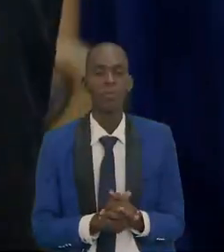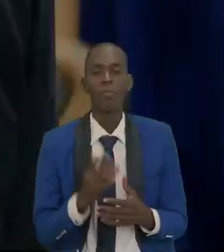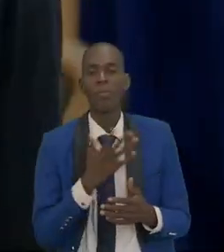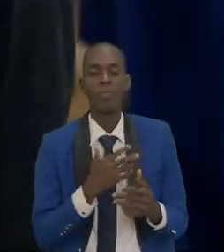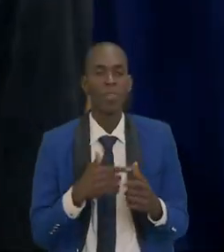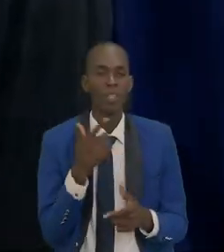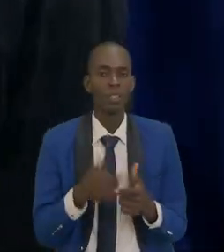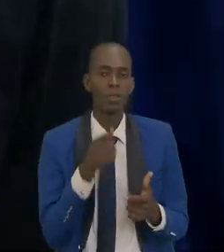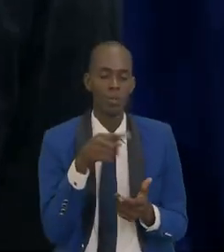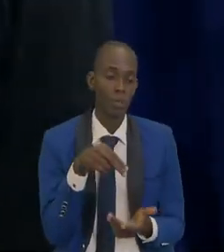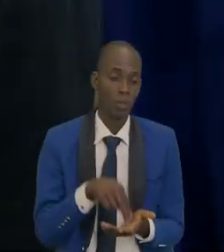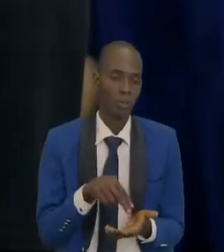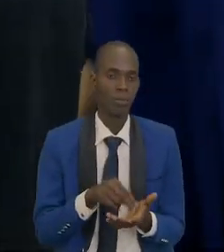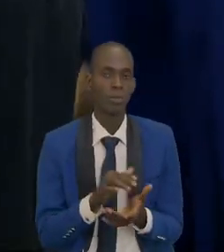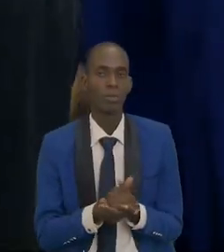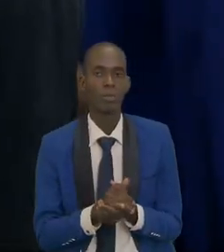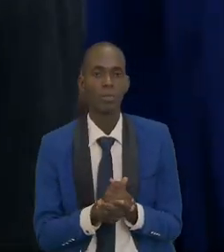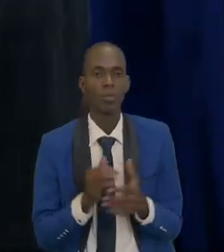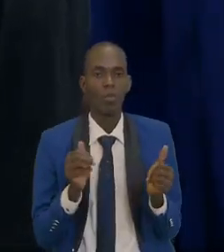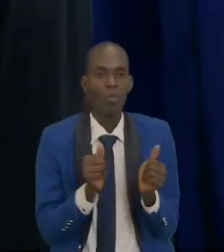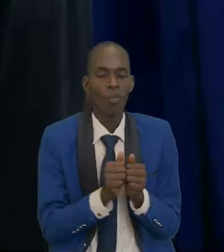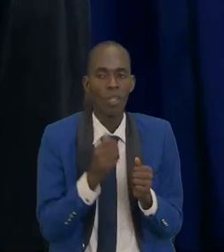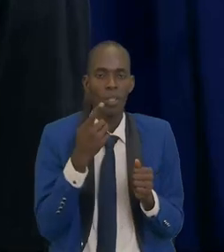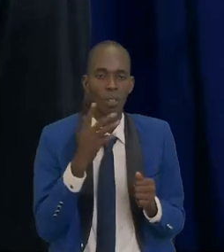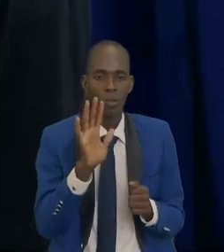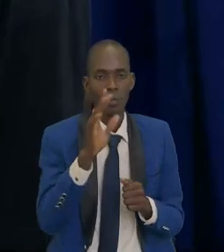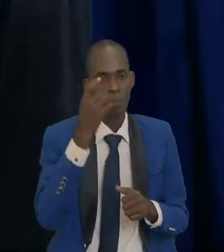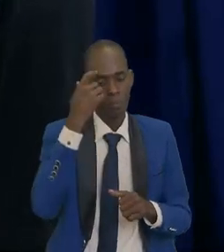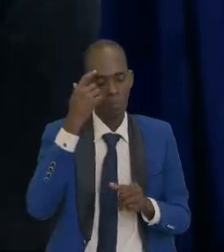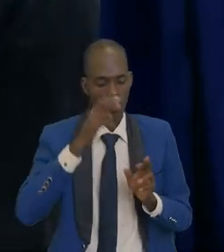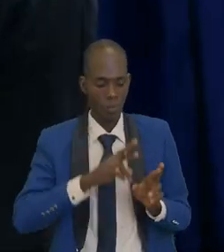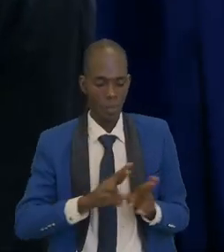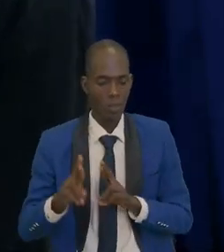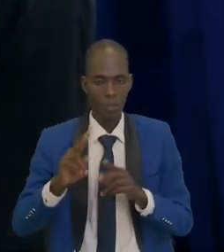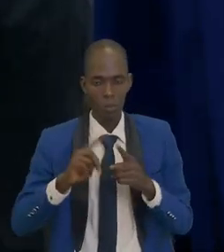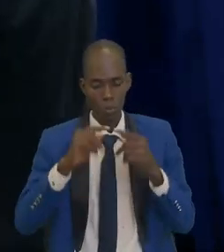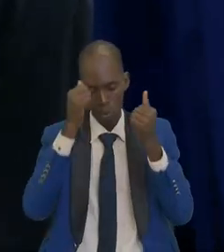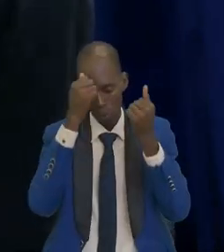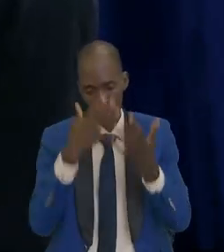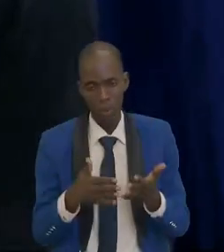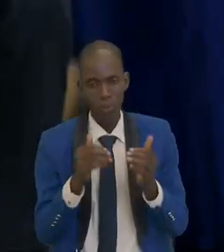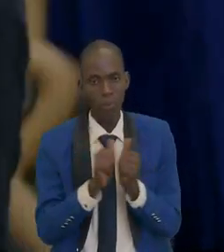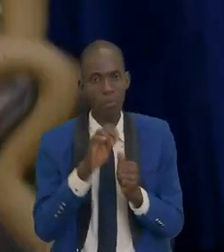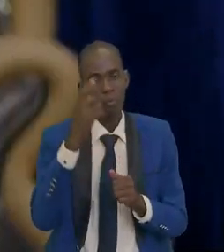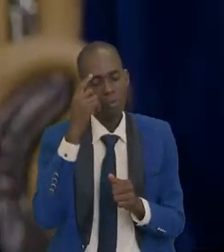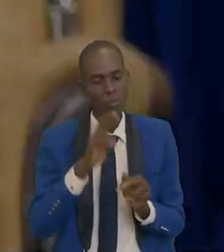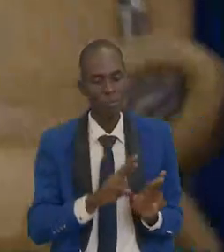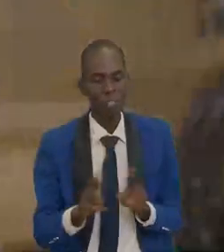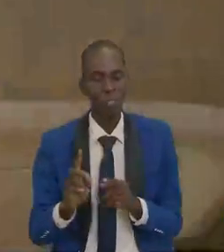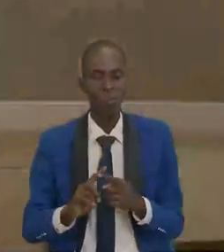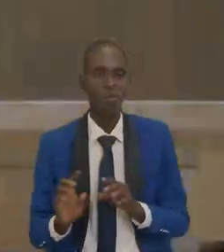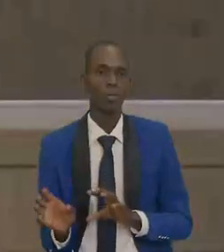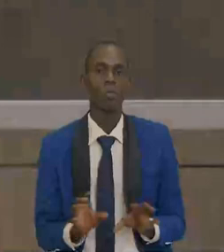Et vous devez vous lever avec un esprit prêt à obéir. Un esprit prêt